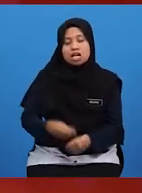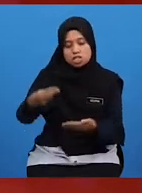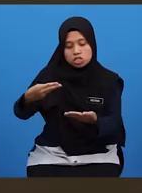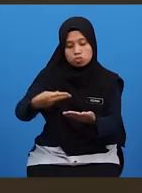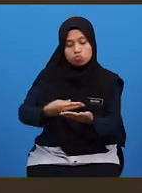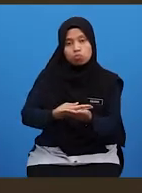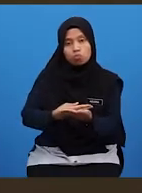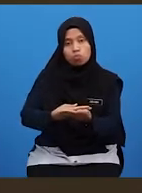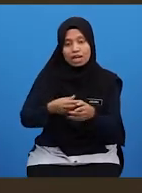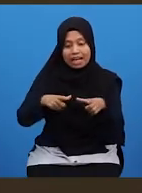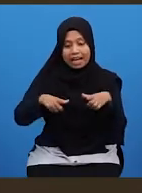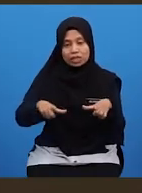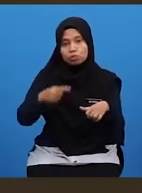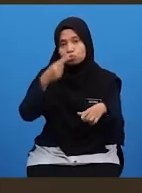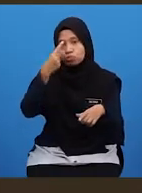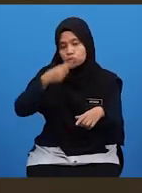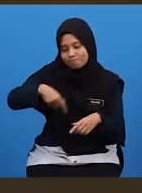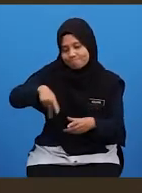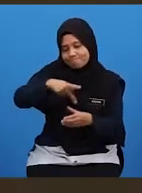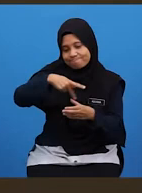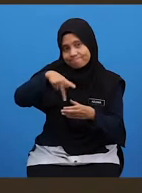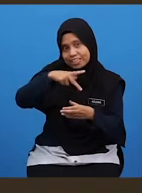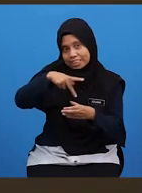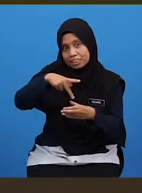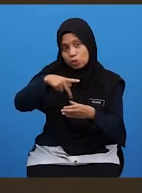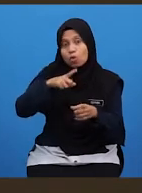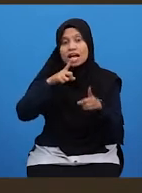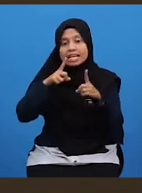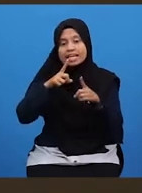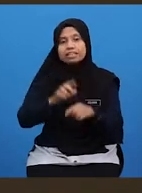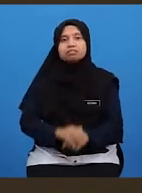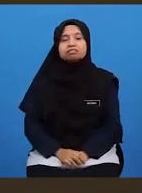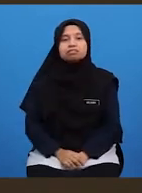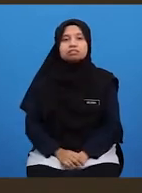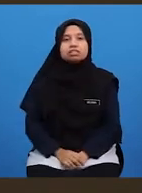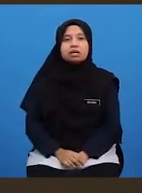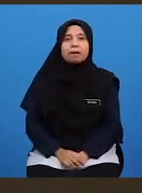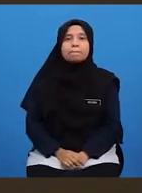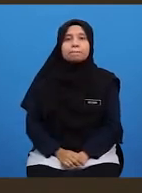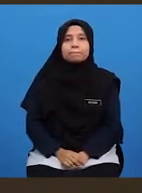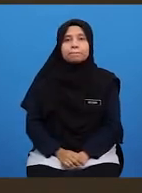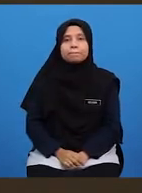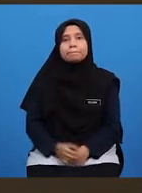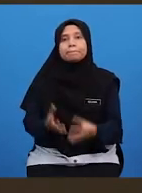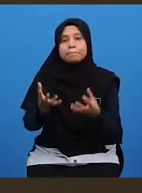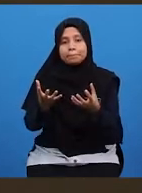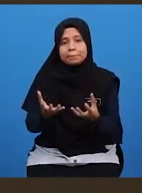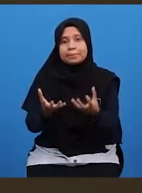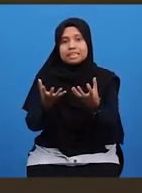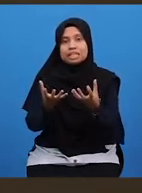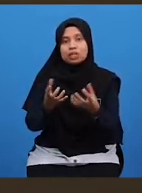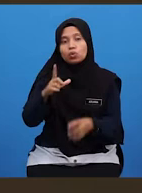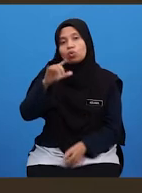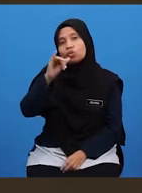kayu, digunakan untuk mengacau sebatian lilin. Penakung lilin, digunakan